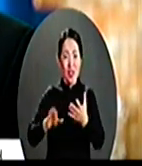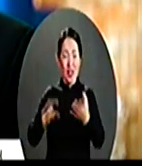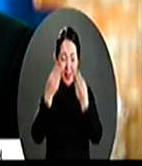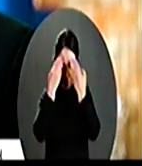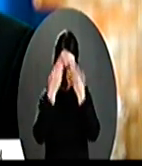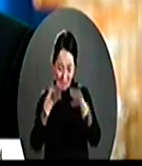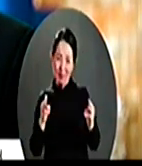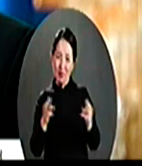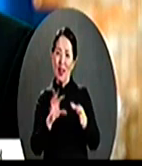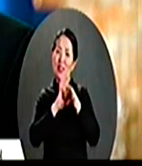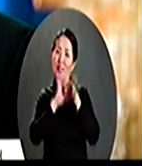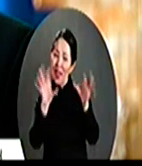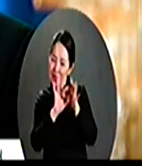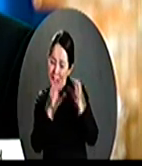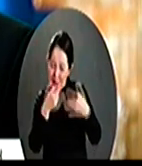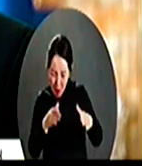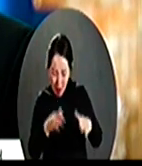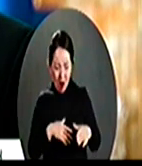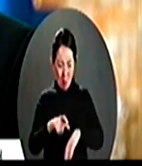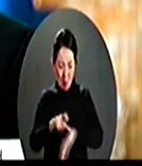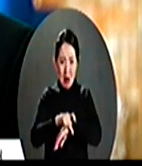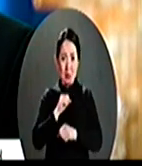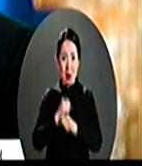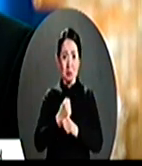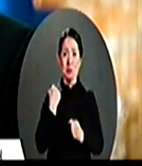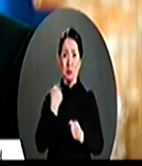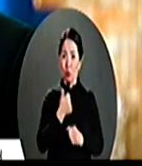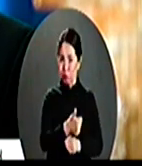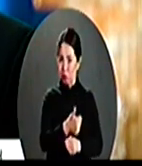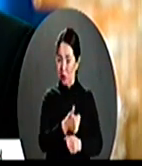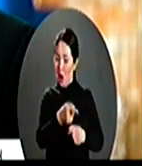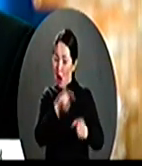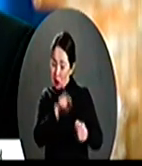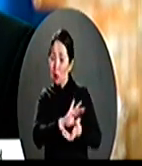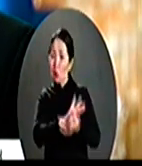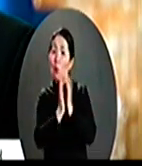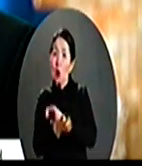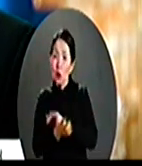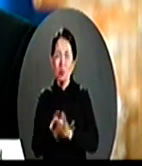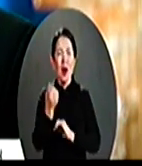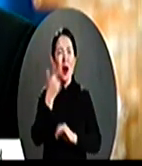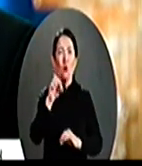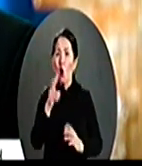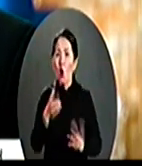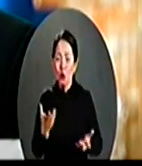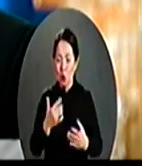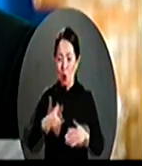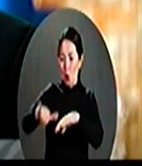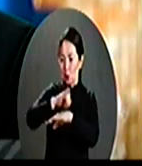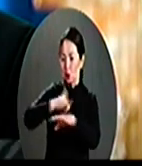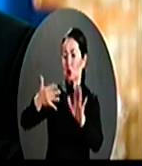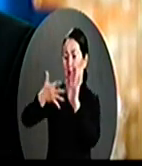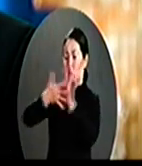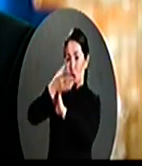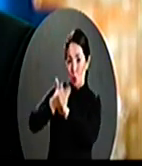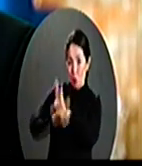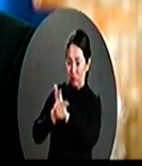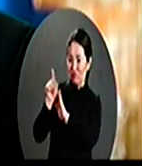энэ нээлтүүд судалгааны ажлуудыг бол манай эрдэмтдүүд бол бас хийж чадчихвар. А тэгтээ хамгийн гол нь улсын